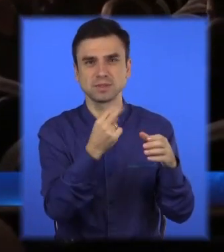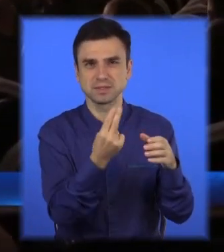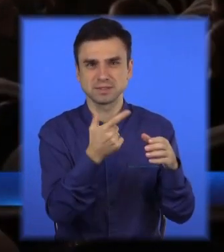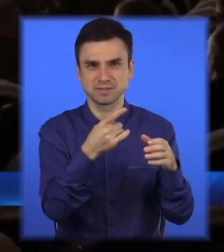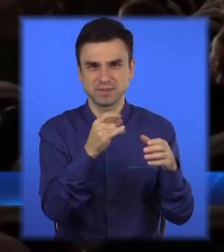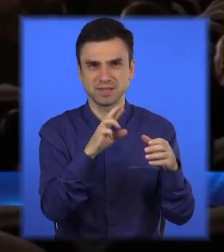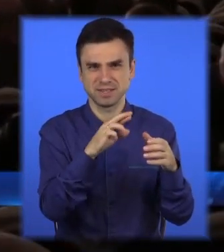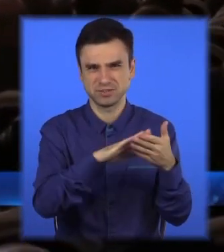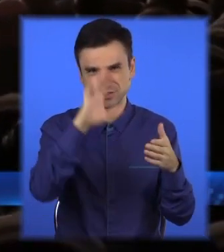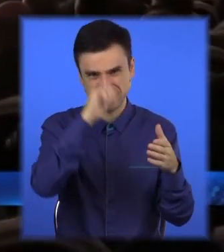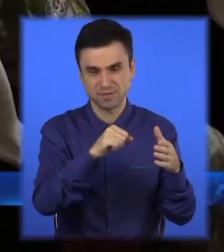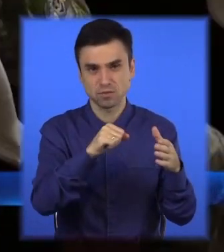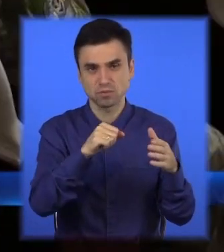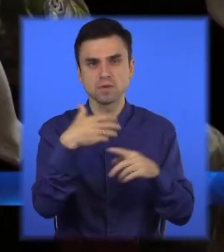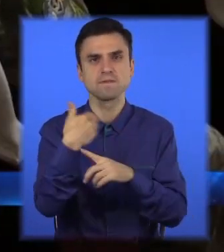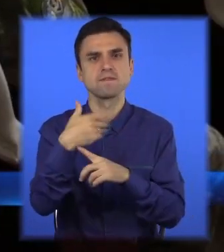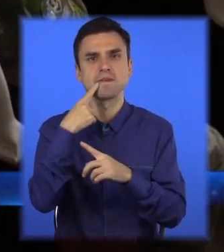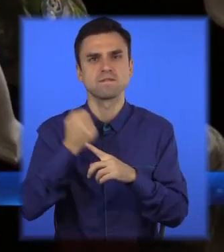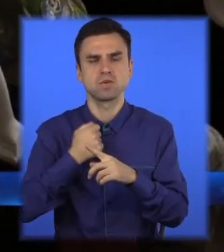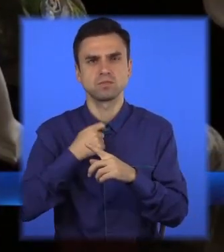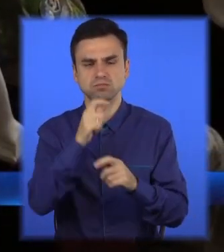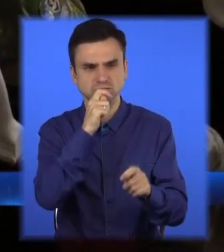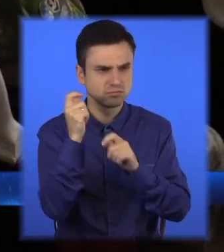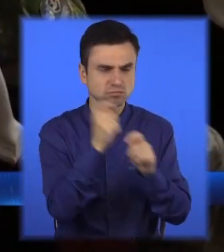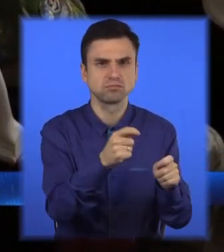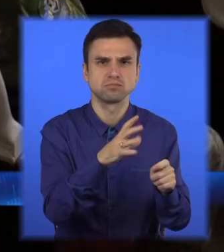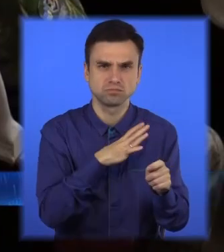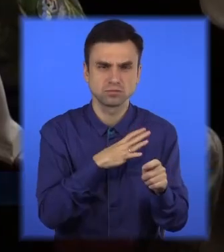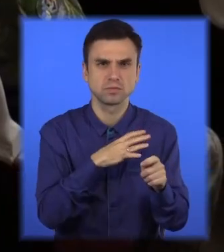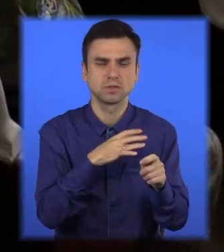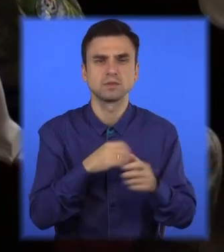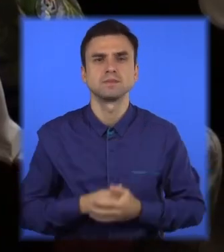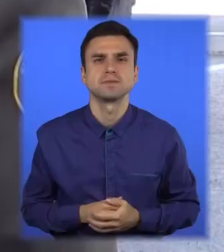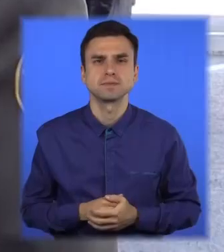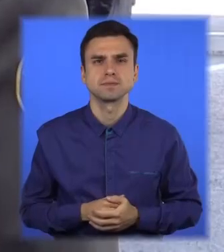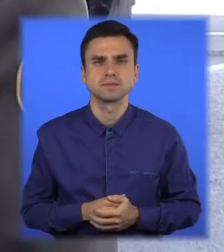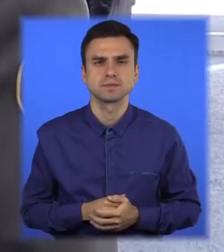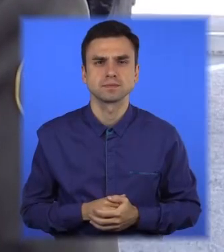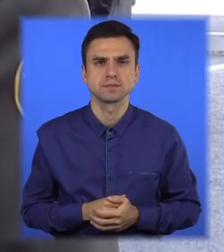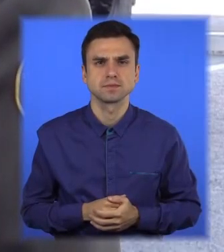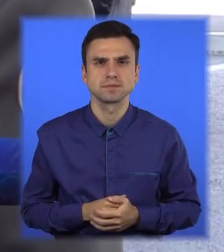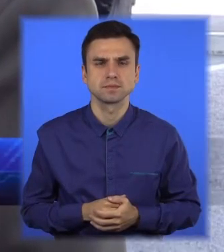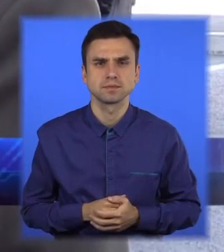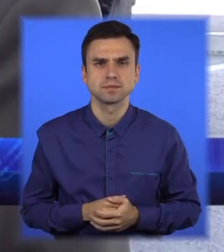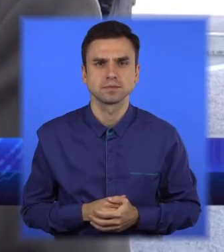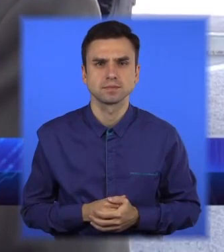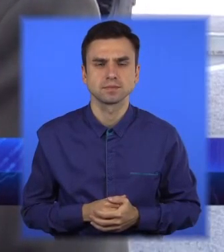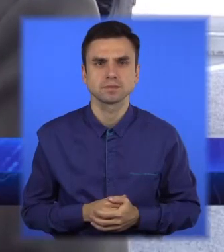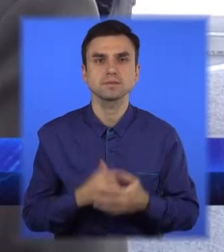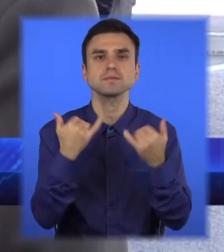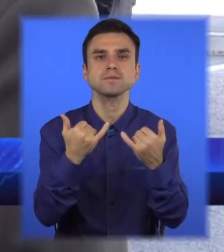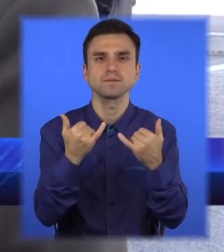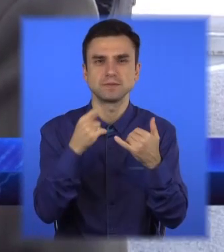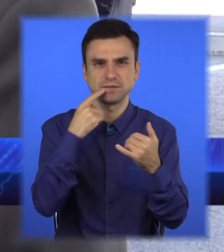Нацгвардії. Формуванню присвоїли почесне найменування імені Петра Калнишевського. На сьогодні особова